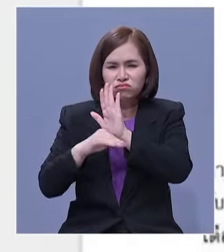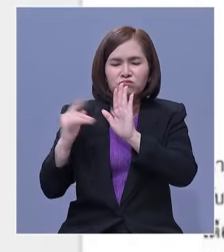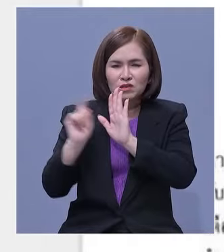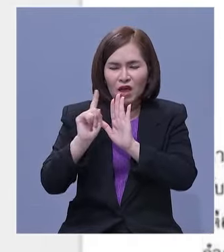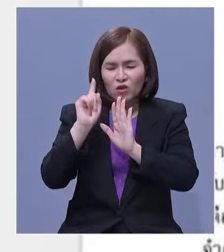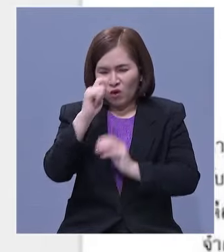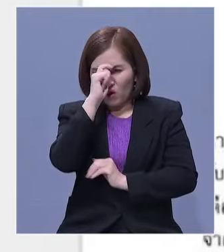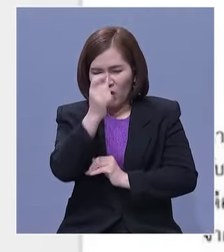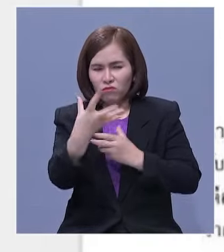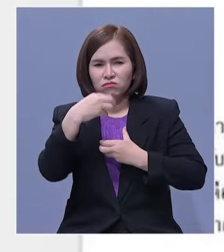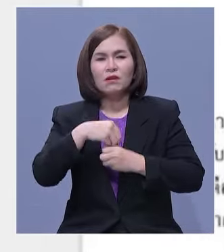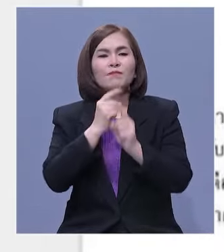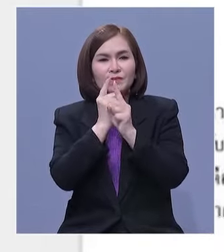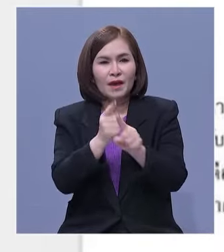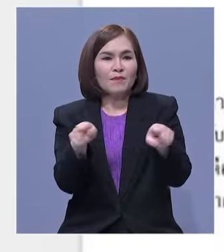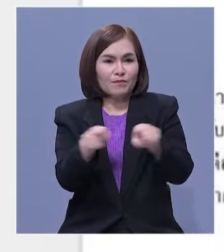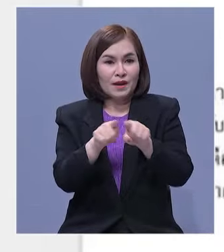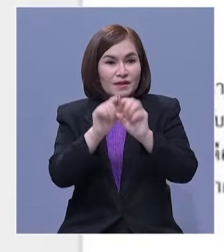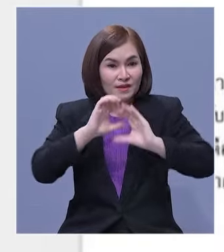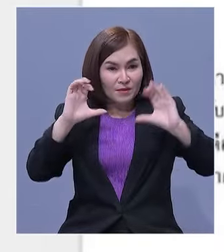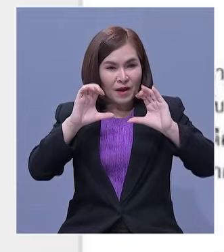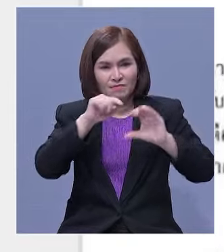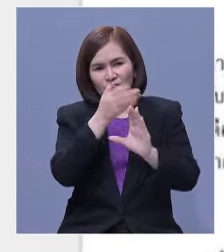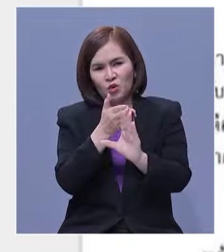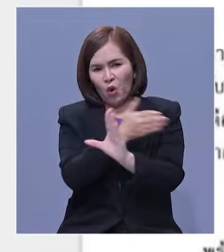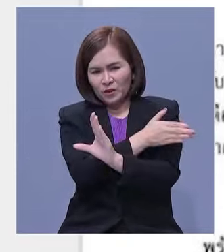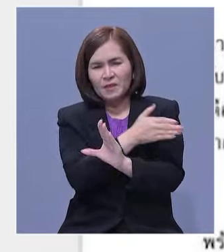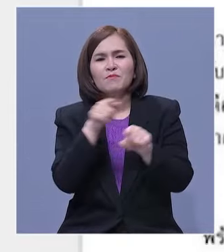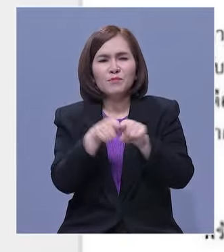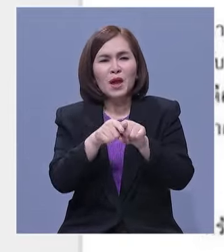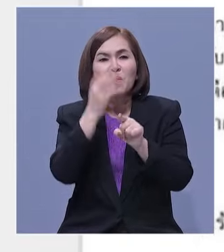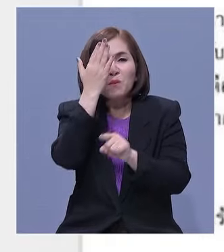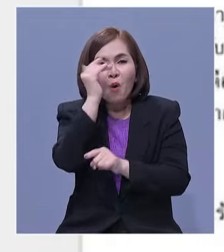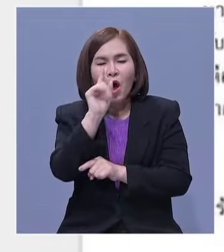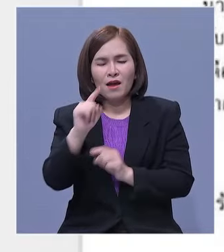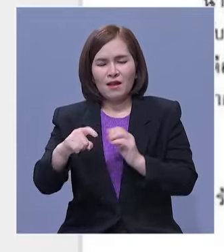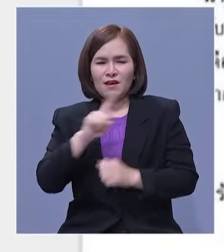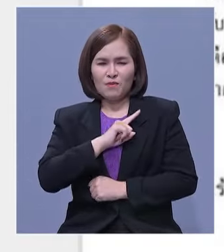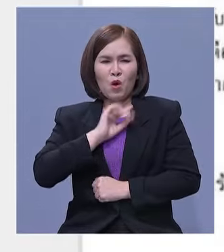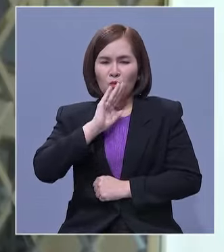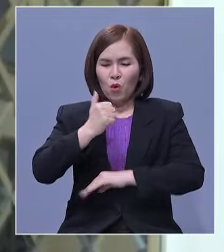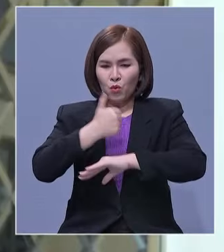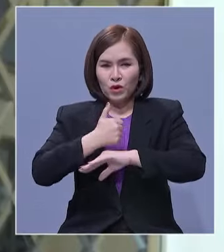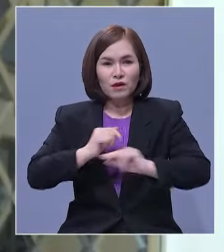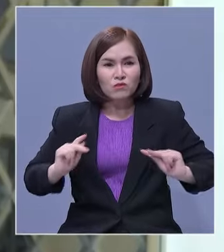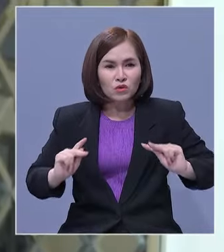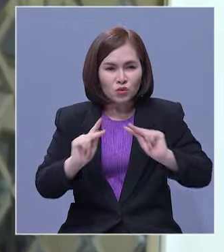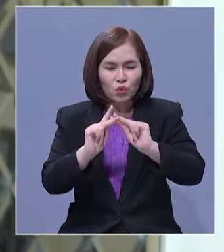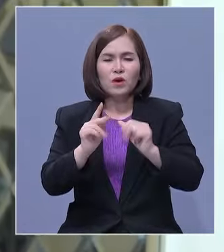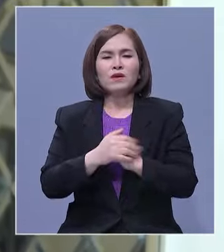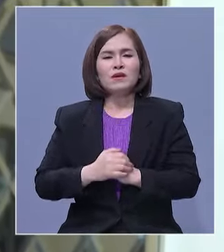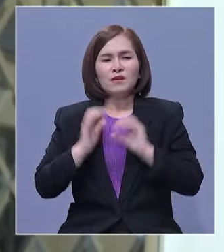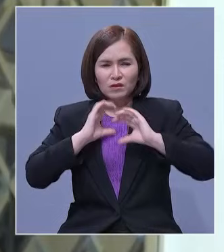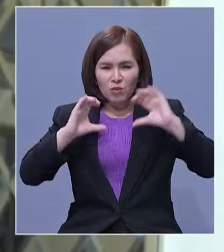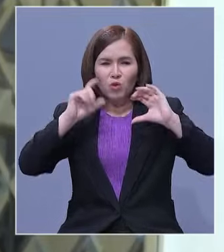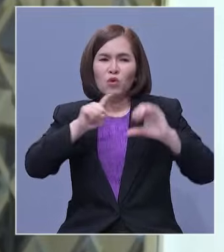ไม่ขับเหมือนกับรัฐบาลทุกชุชุดก่อนๆด้วยนะคะเพราะว่านี่เป็นหน้าที่ของรัฐบาลและรัฐมนตรีทุกคนไม่ใช่แค่นั้นค่ะ